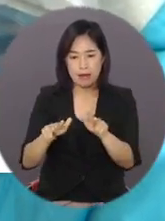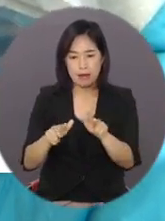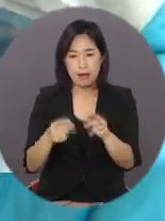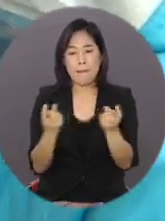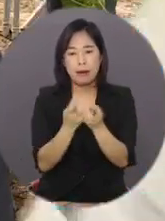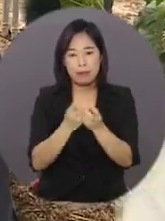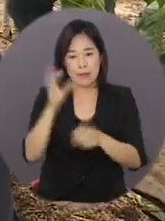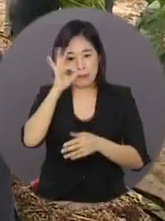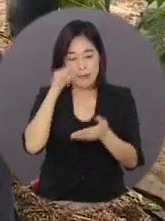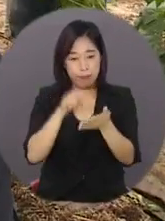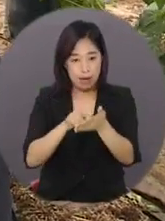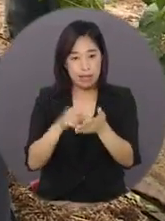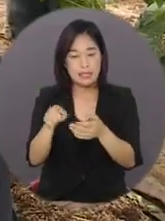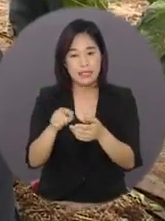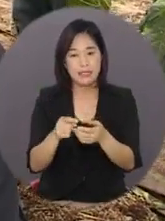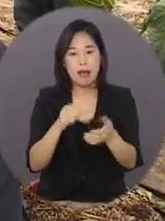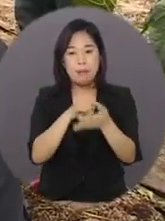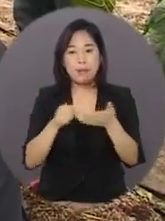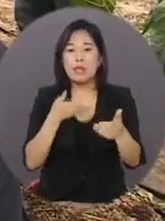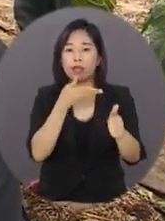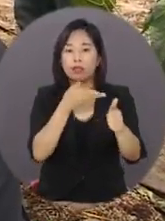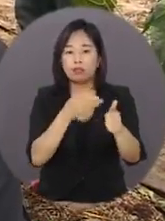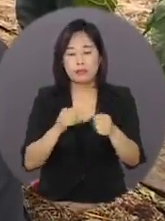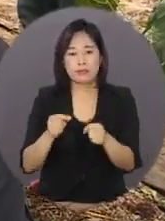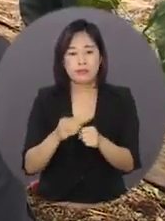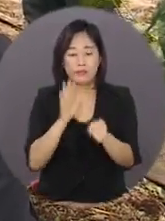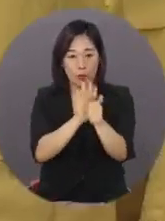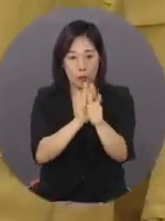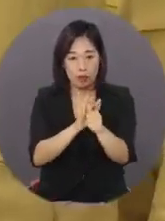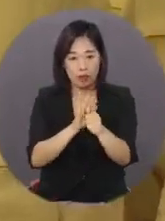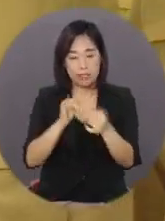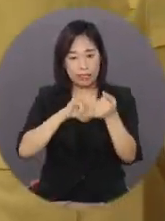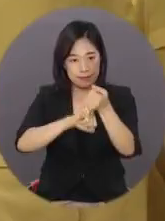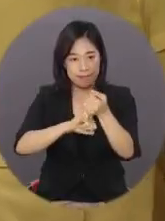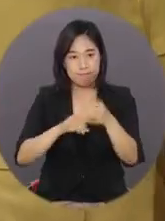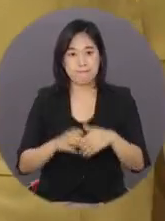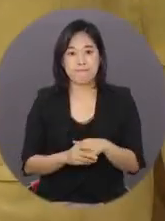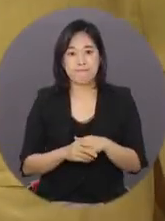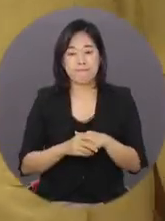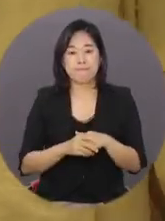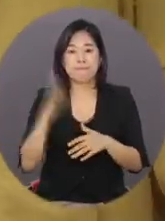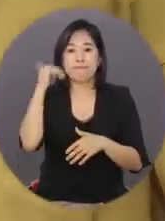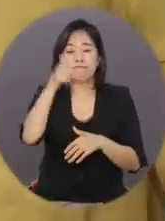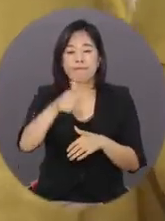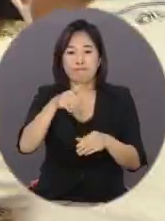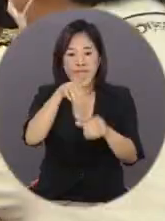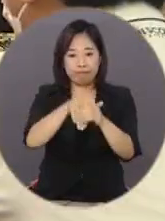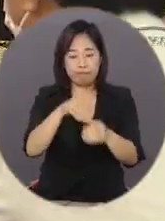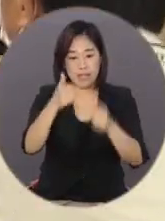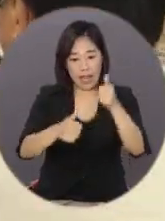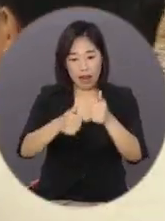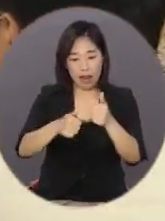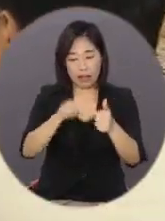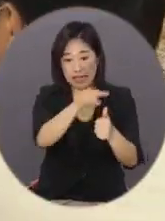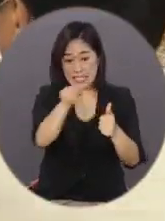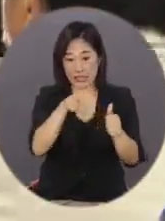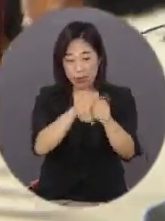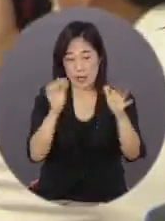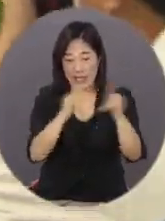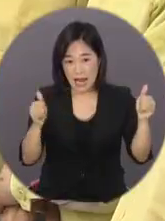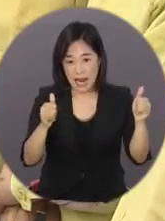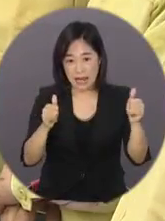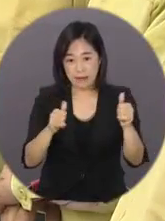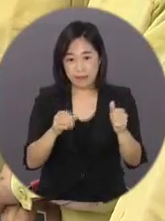주었으면 좋겠습니다. 한편 김영록 전남지사는 민주당 대선 경선 후보들에게 재난지원금